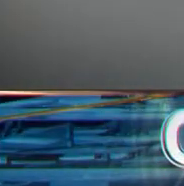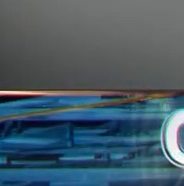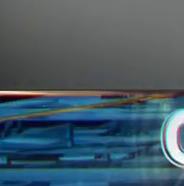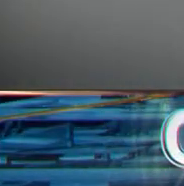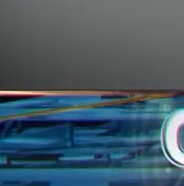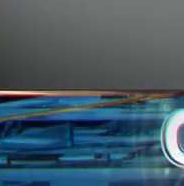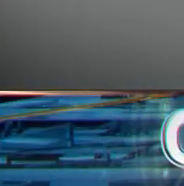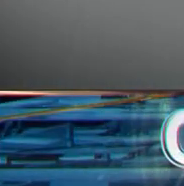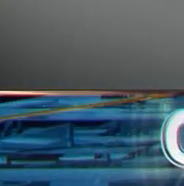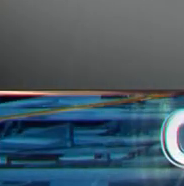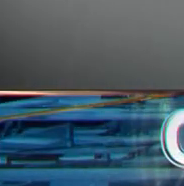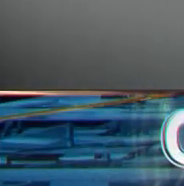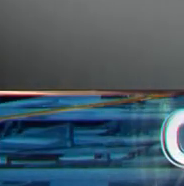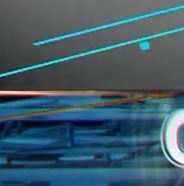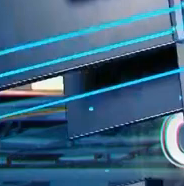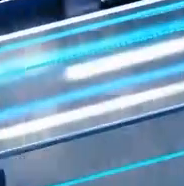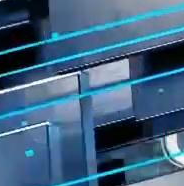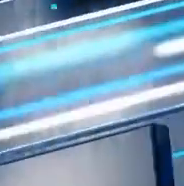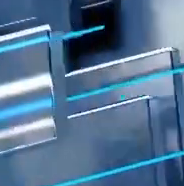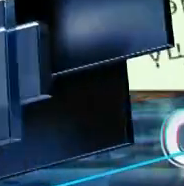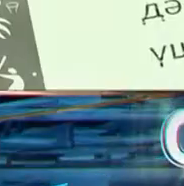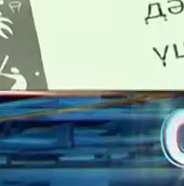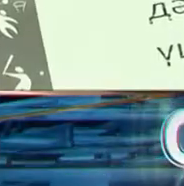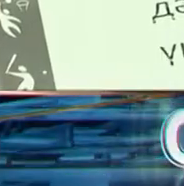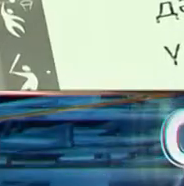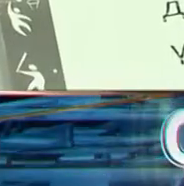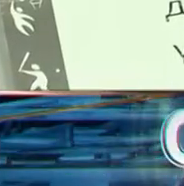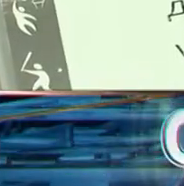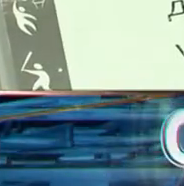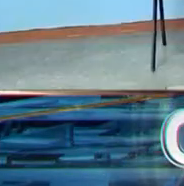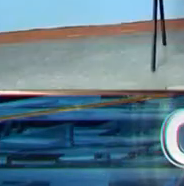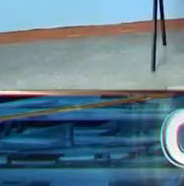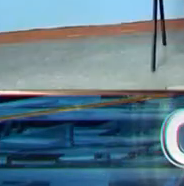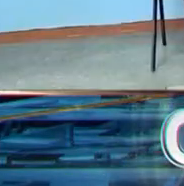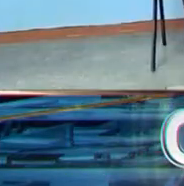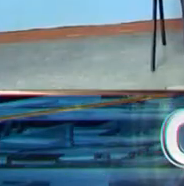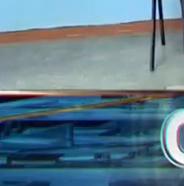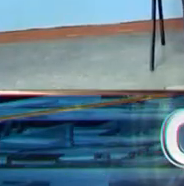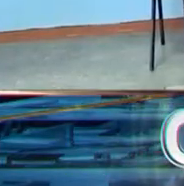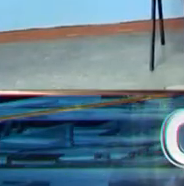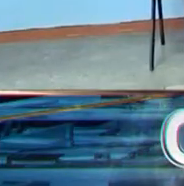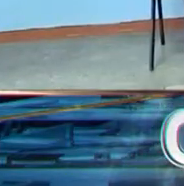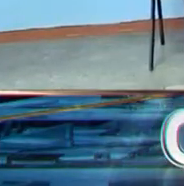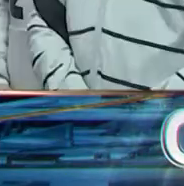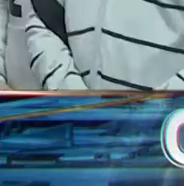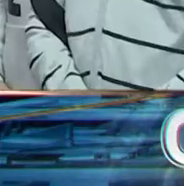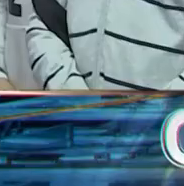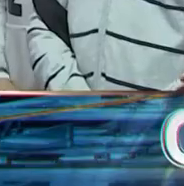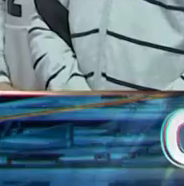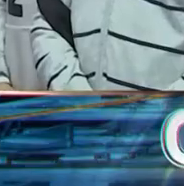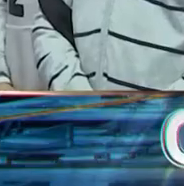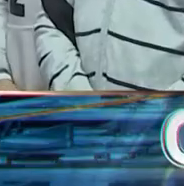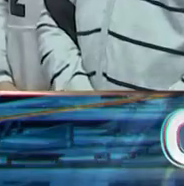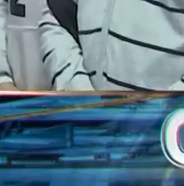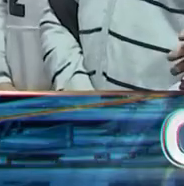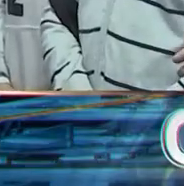переходе Талдыкургана сбили человека. Медаль в копилку. 40 воспитанников Талдыкурганской спортивной школы-интернат стали